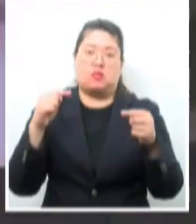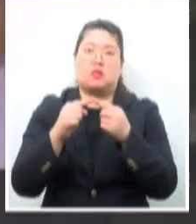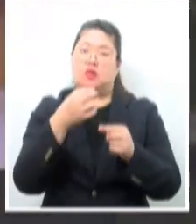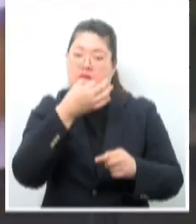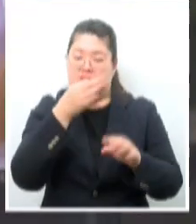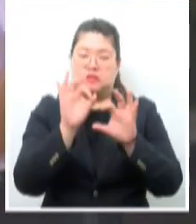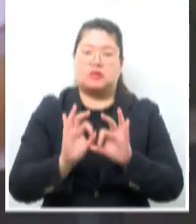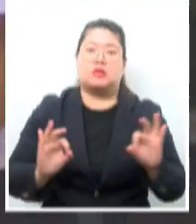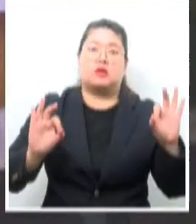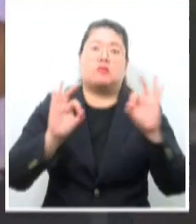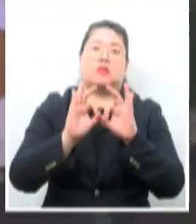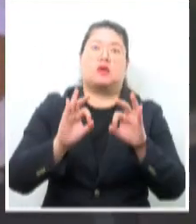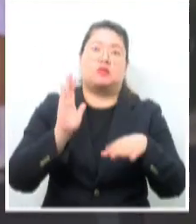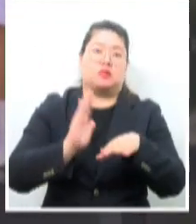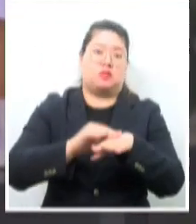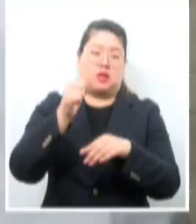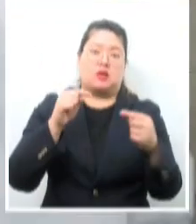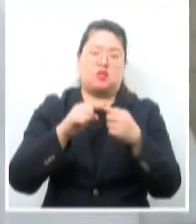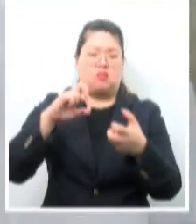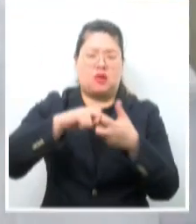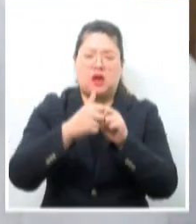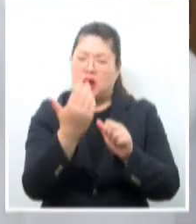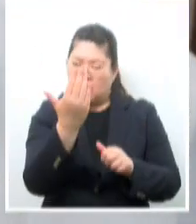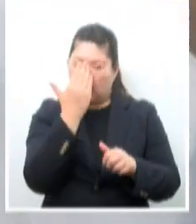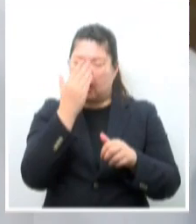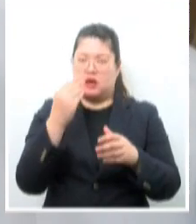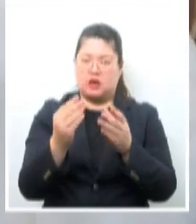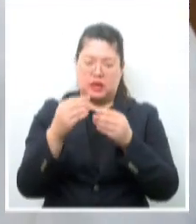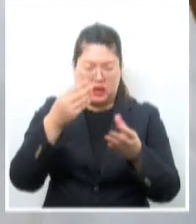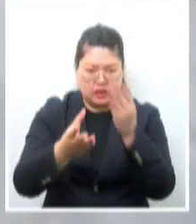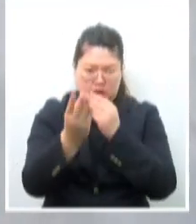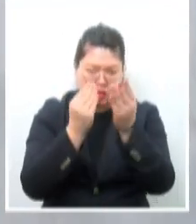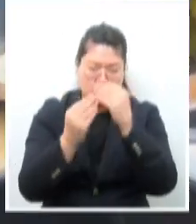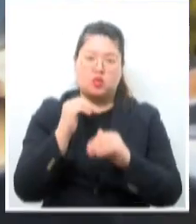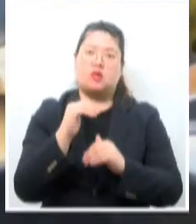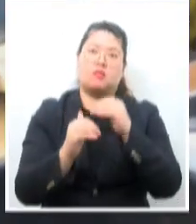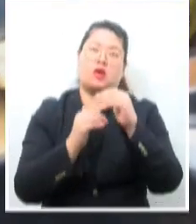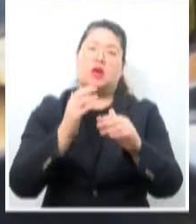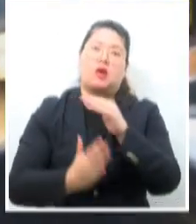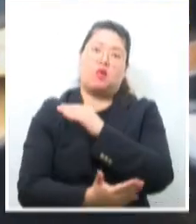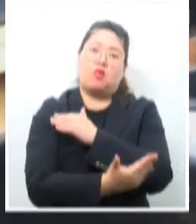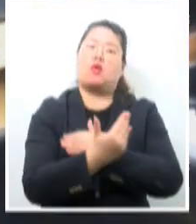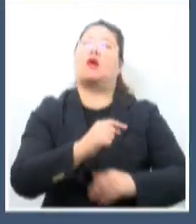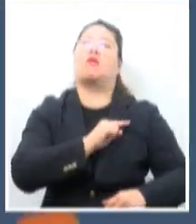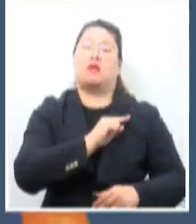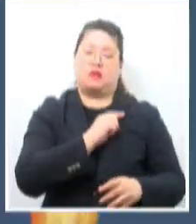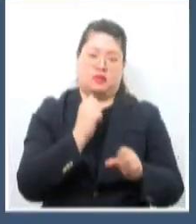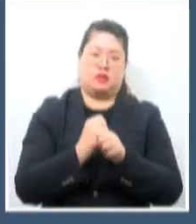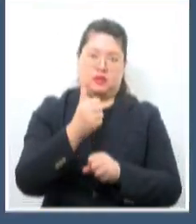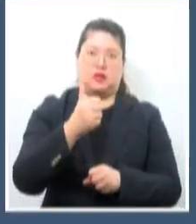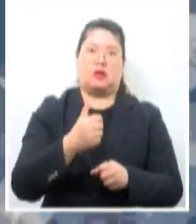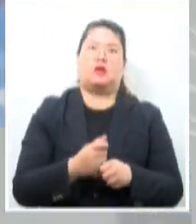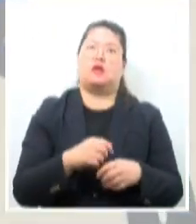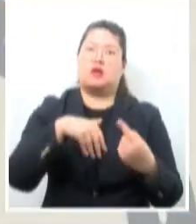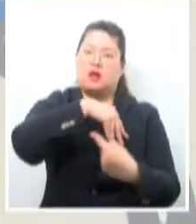ำคัญคือทักษะการแก้ปัญหาเรียนรู้และต่อยอดนำไปสร้างโอกาสให้กับตนเองระบบนิ